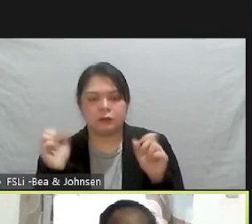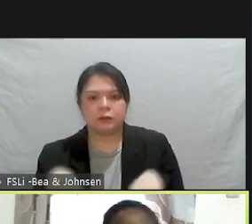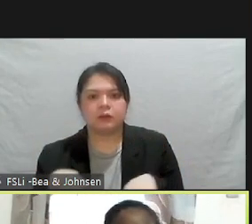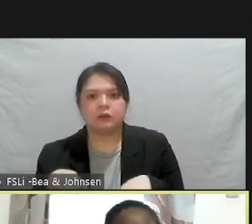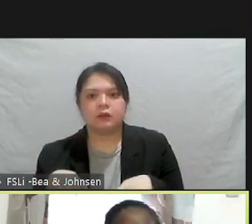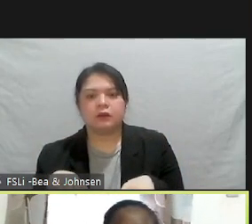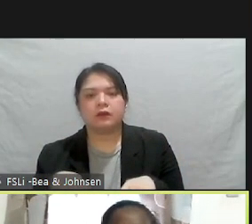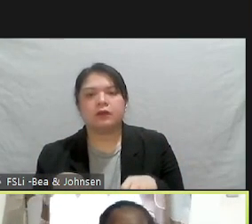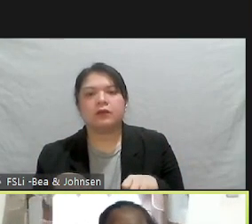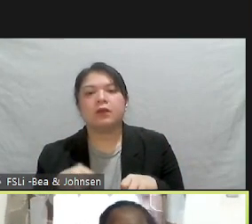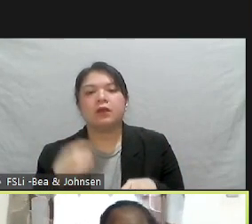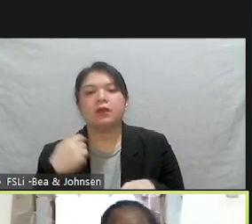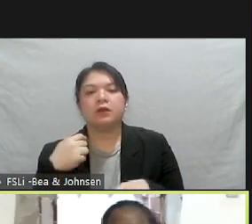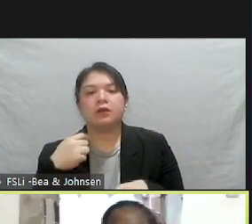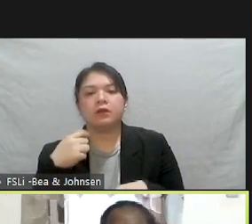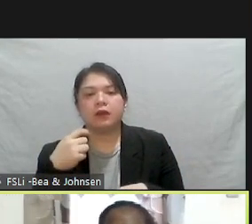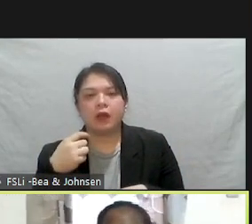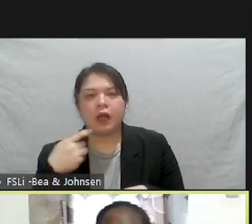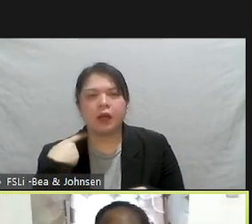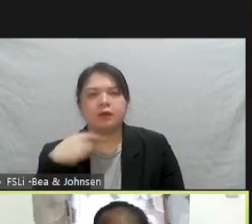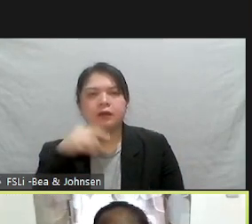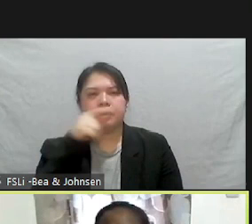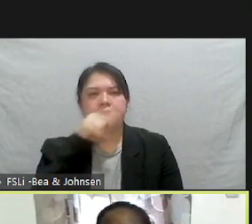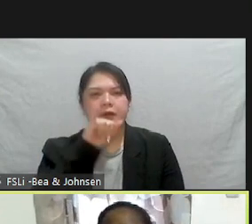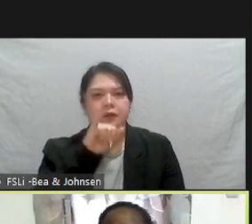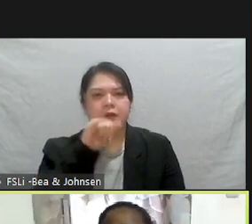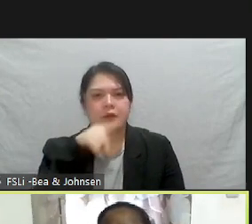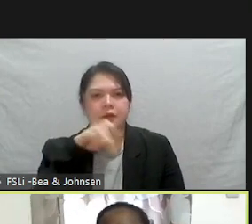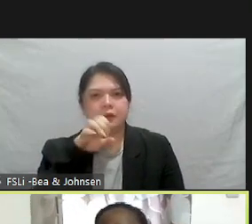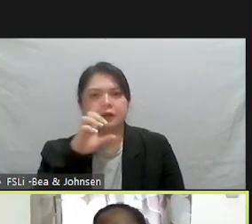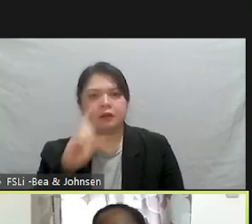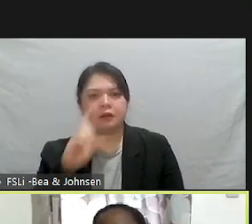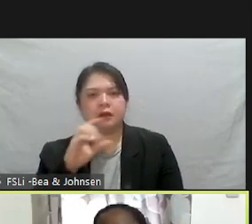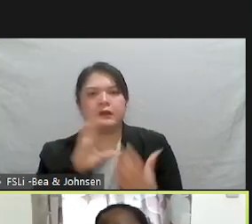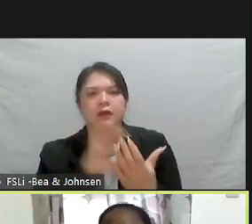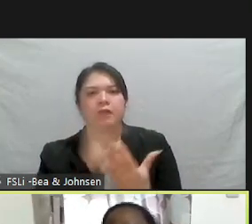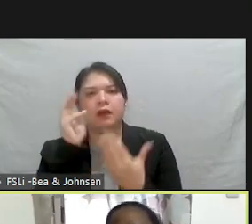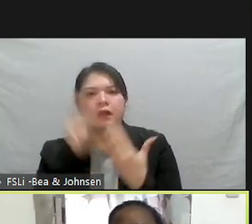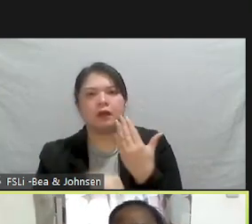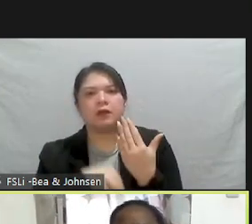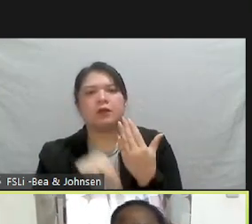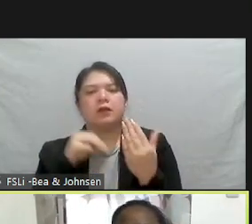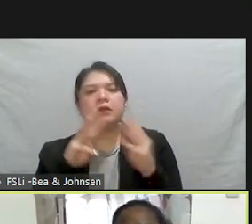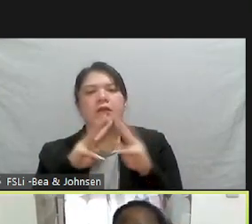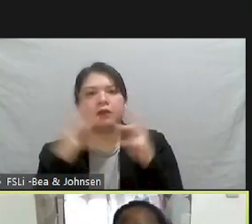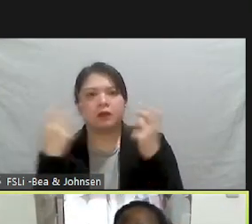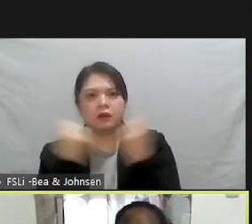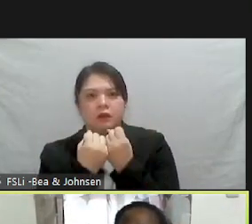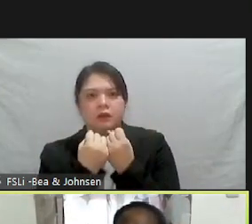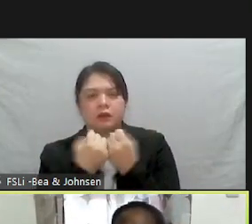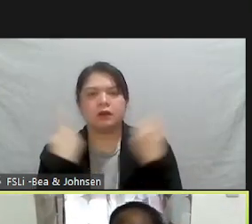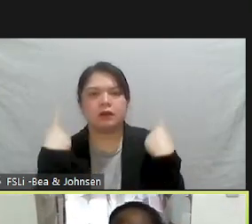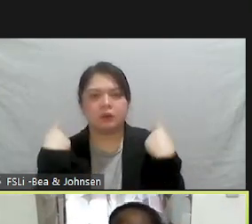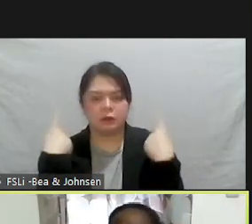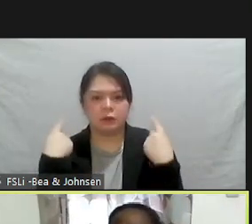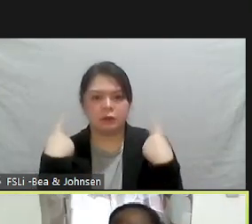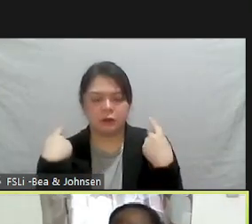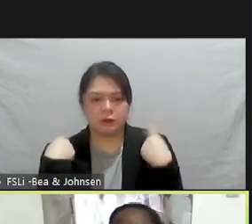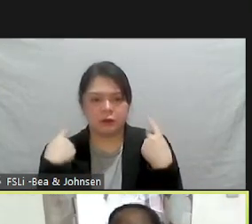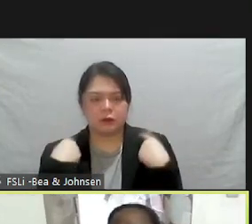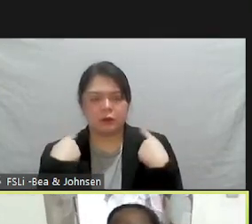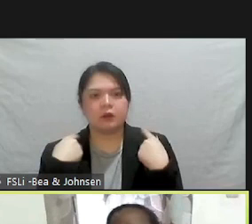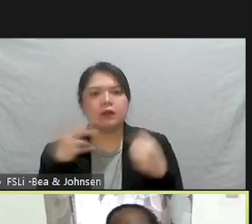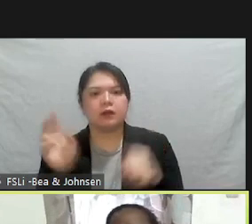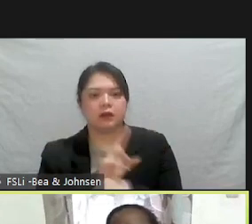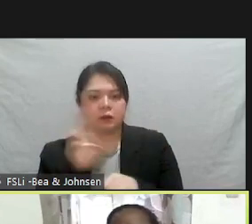po, gumagawa po kami ng iPad Curriculum Workshop na kung saan ito yung iPad Curriculum Workshop namin. Ito na yung ginagamit